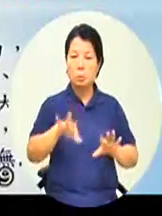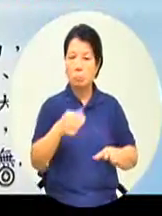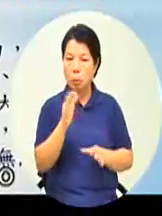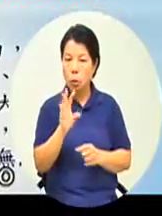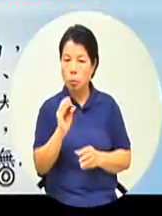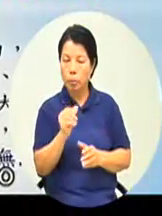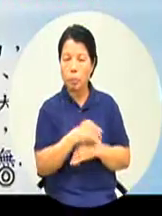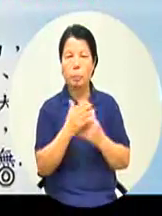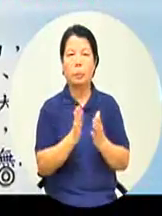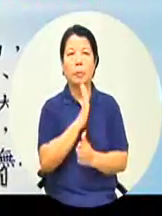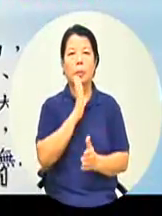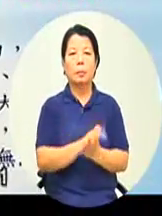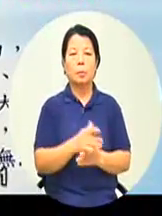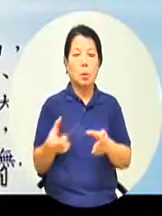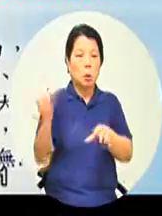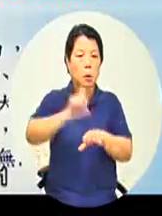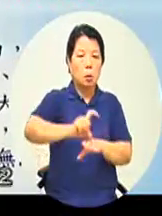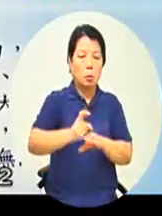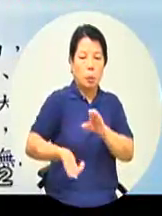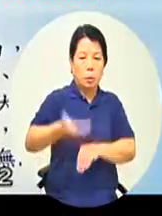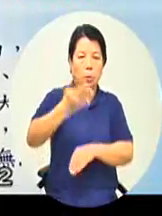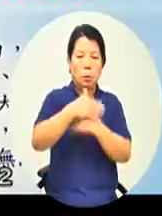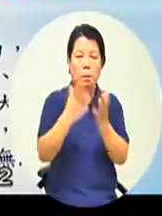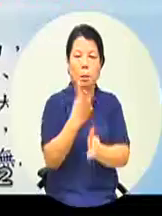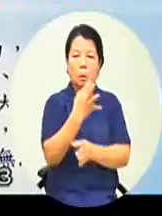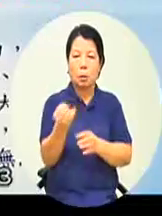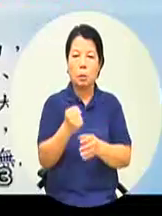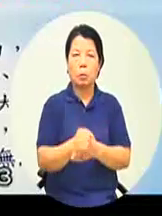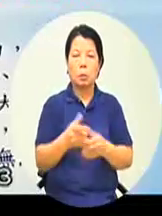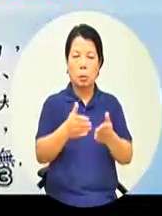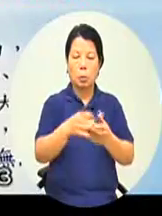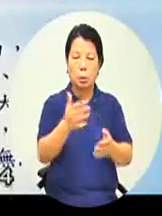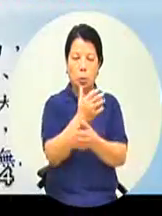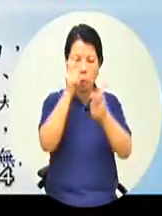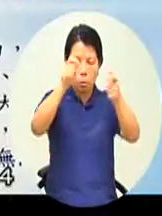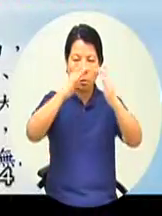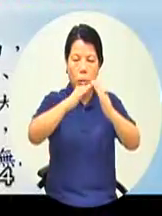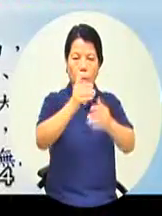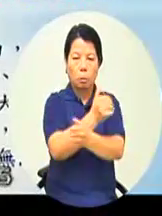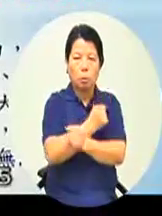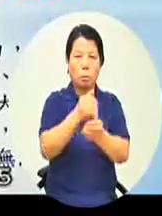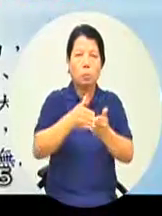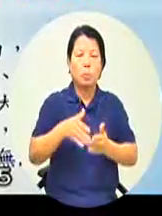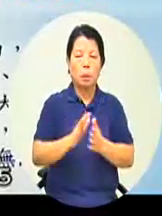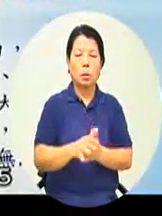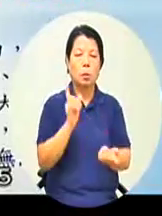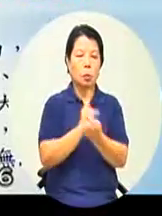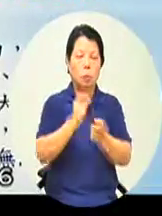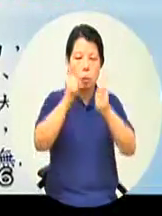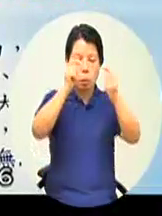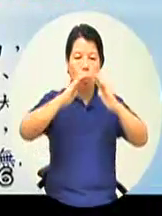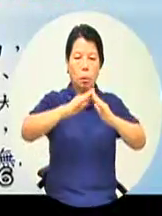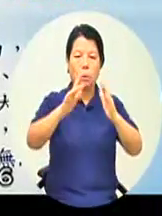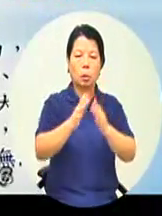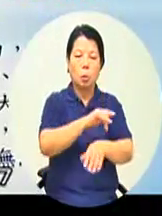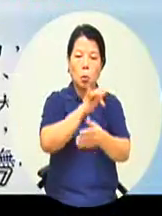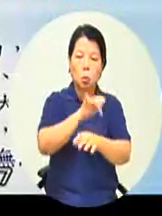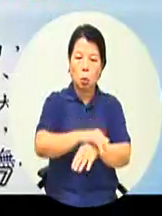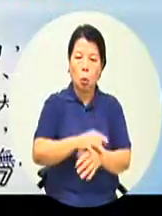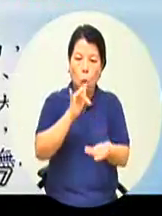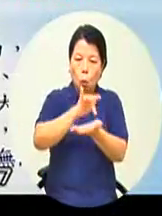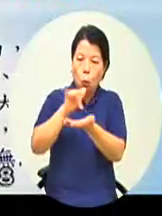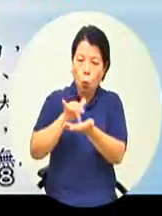倍以上的数据，那这个真的在高雄市要小心，而且对于高雄市在毒品的接触，也许是